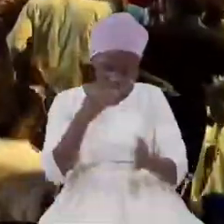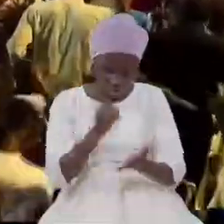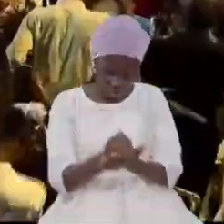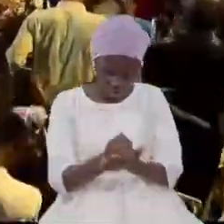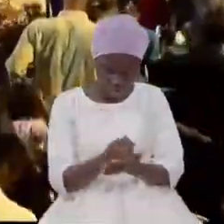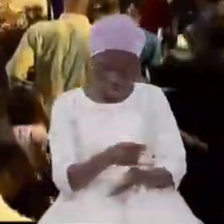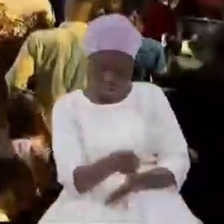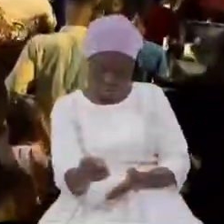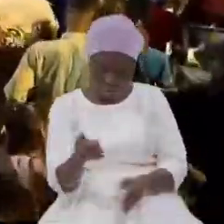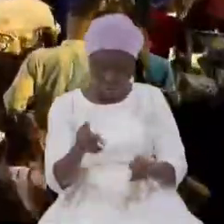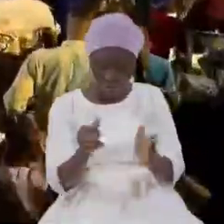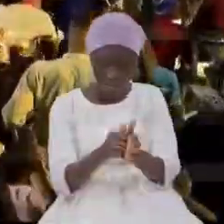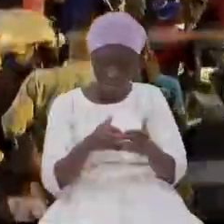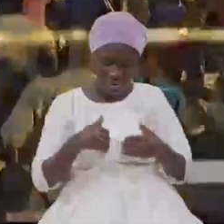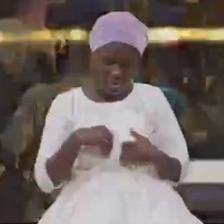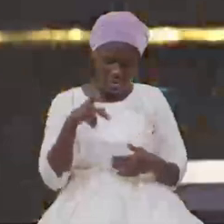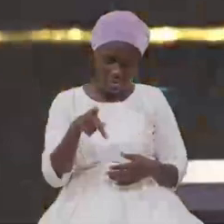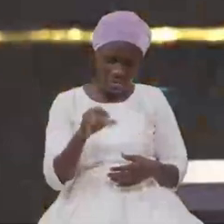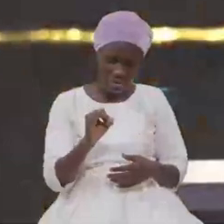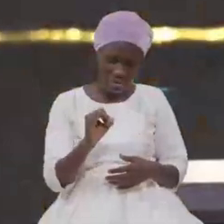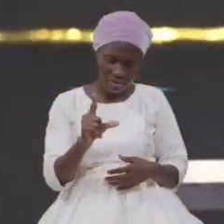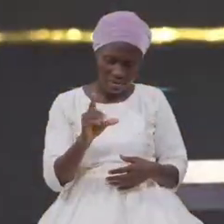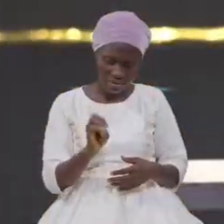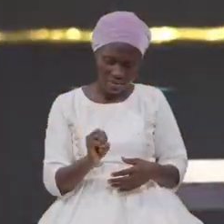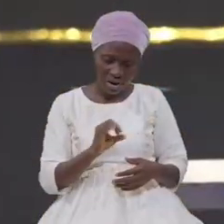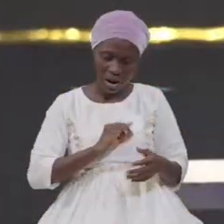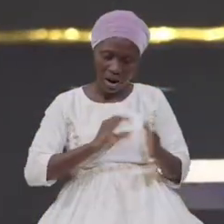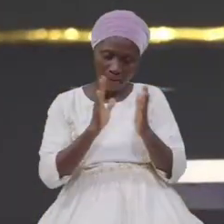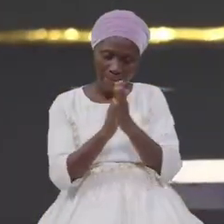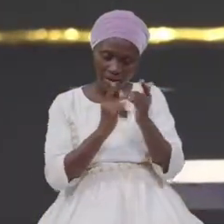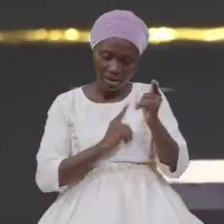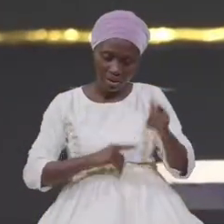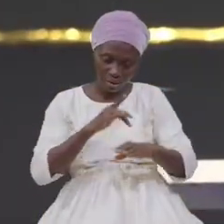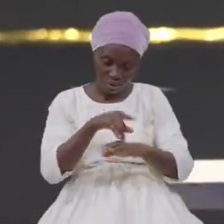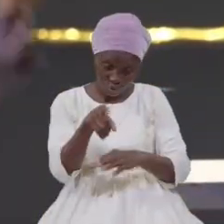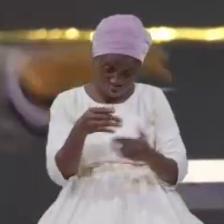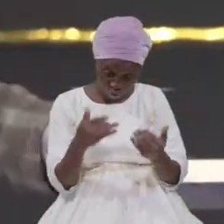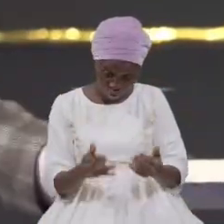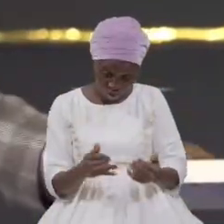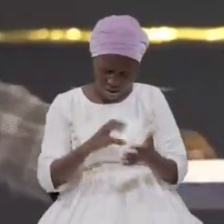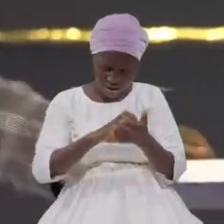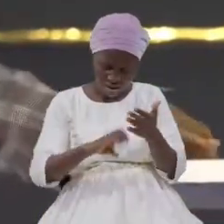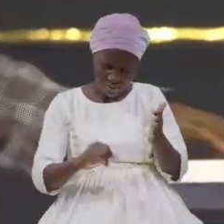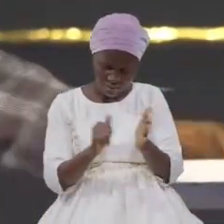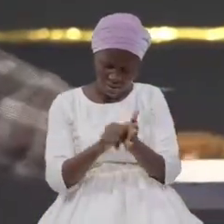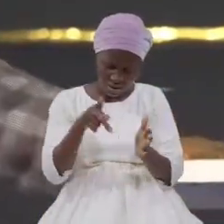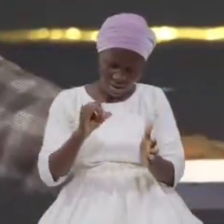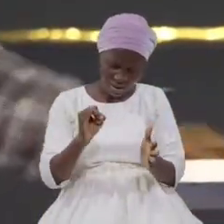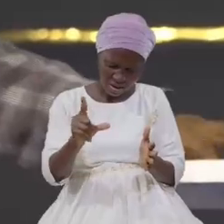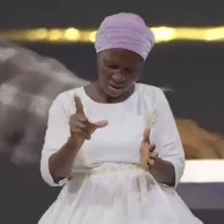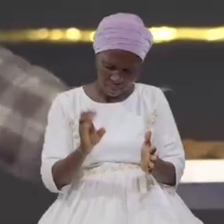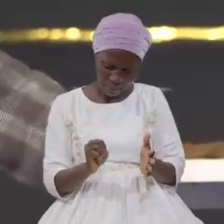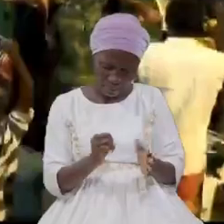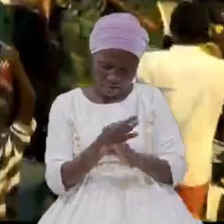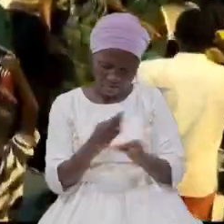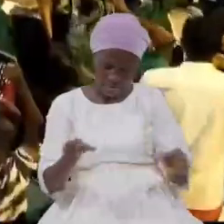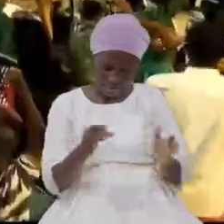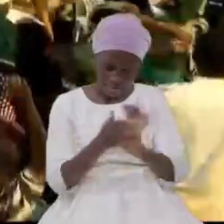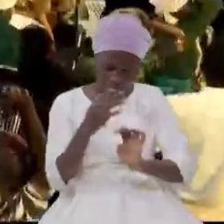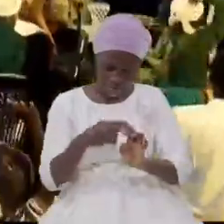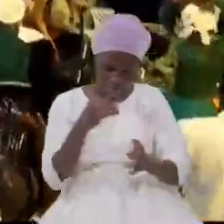Ceux qui ont l'hémorroïde, que le cerveau touche maintenant, ôte l'hémorroïde, soyez libérés au nom de